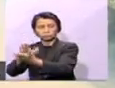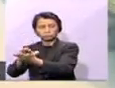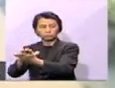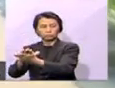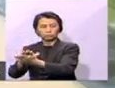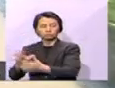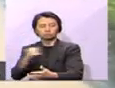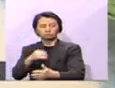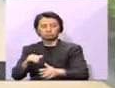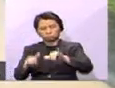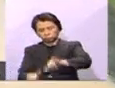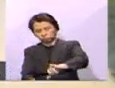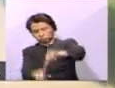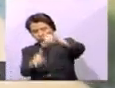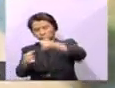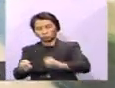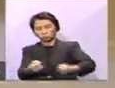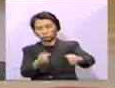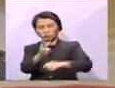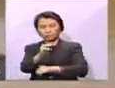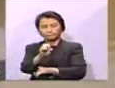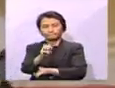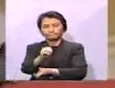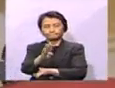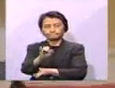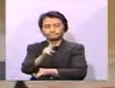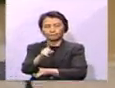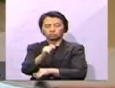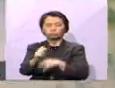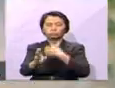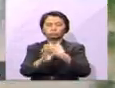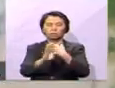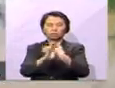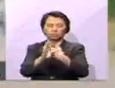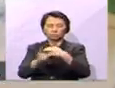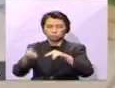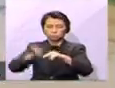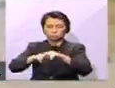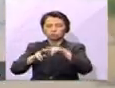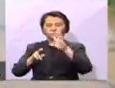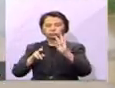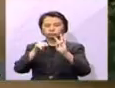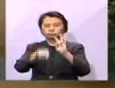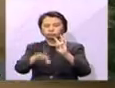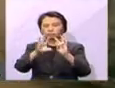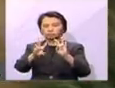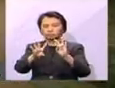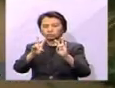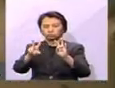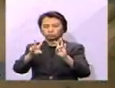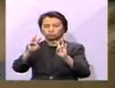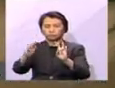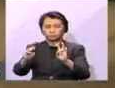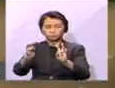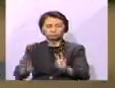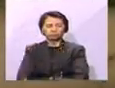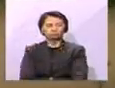Patrick paras air sungai membakut yang berada pada paras bahaya meningkat kepada 7.42